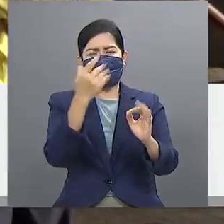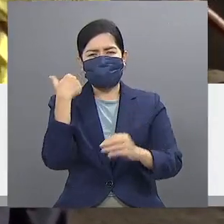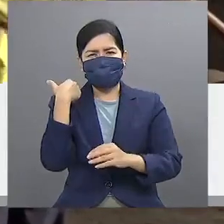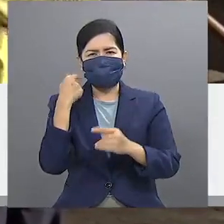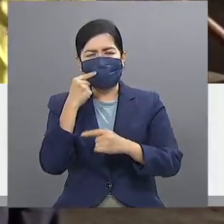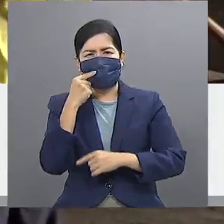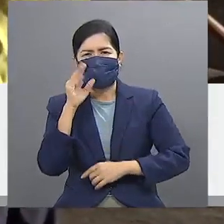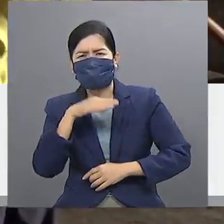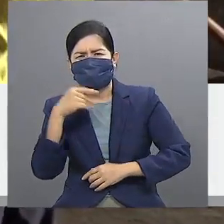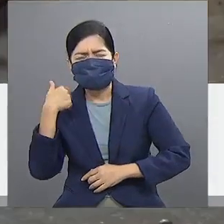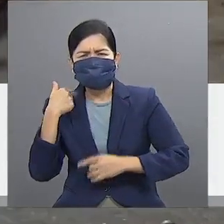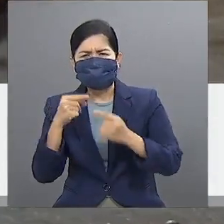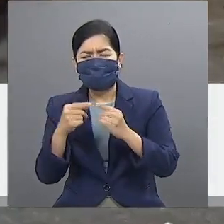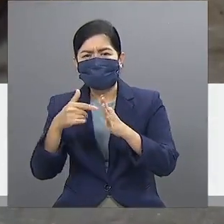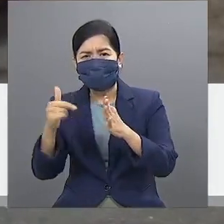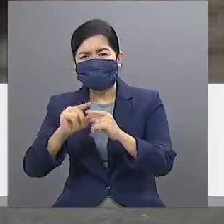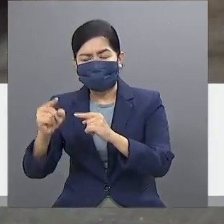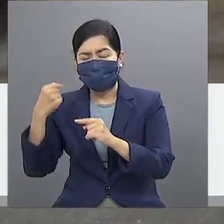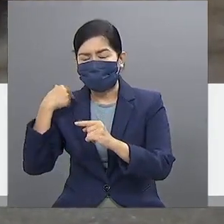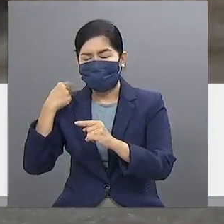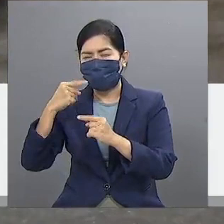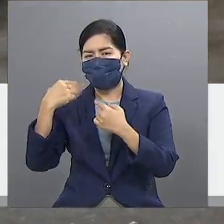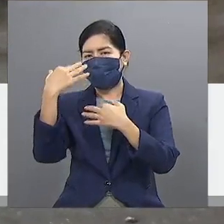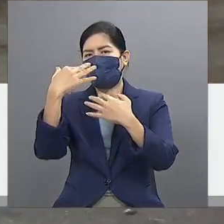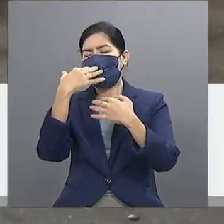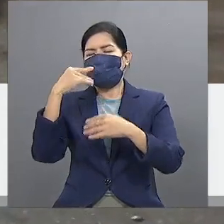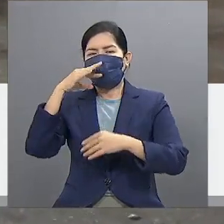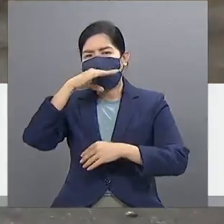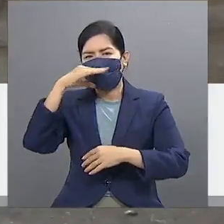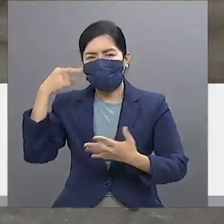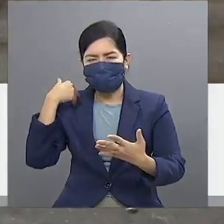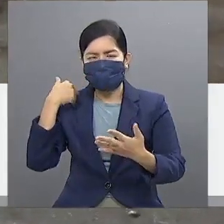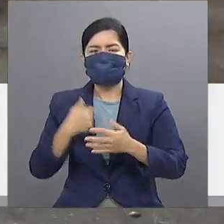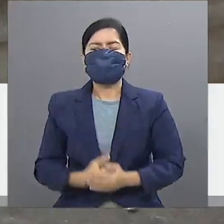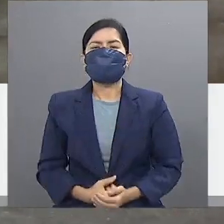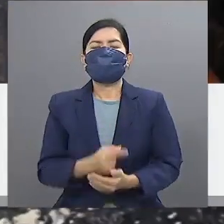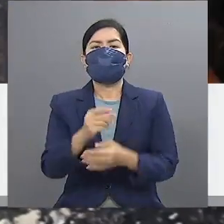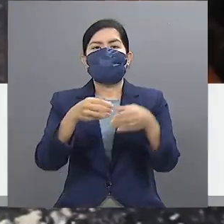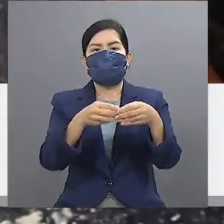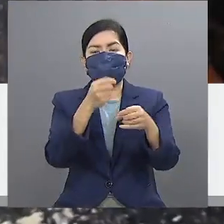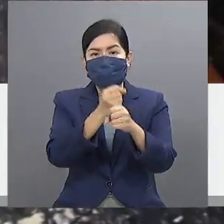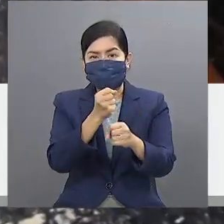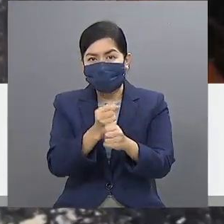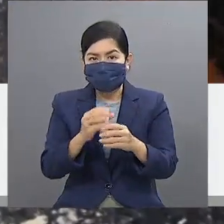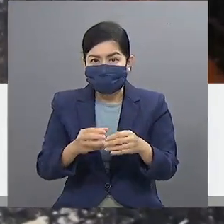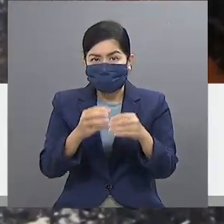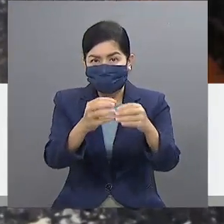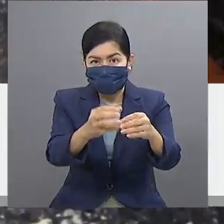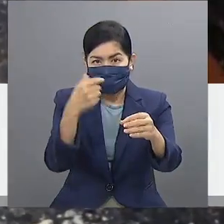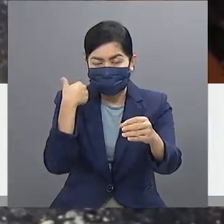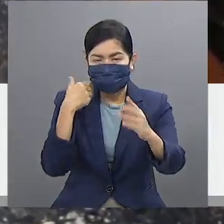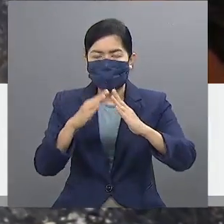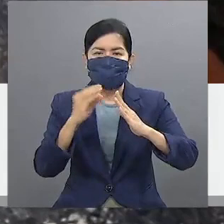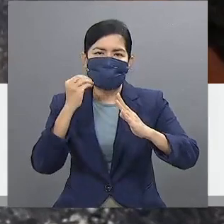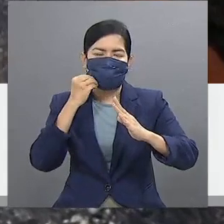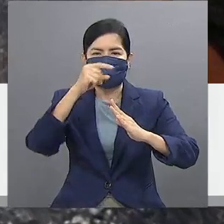ลิ่นเหม็นกระจายไปทั่วบริเวณค่ะเจ้าหน้าที่บางส่วนได้เข้าไปในภายในซากบ้านเรือนเพื่อฉีดน้ำขณะที่ภายในบ